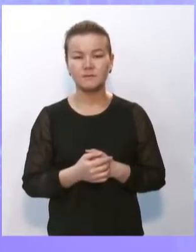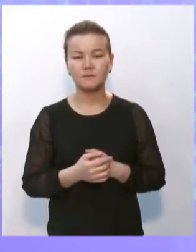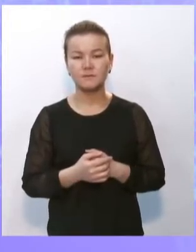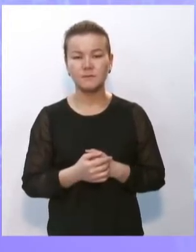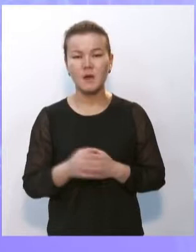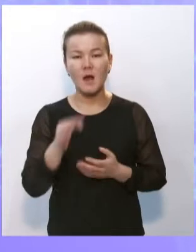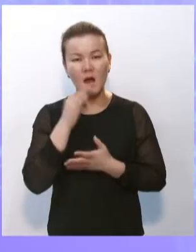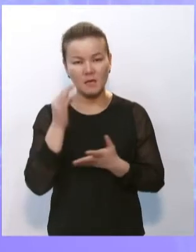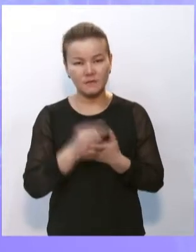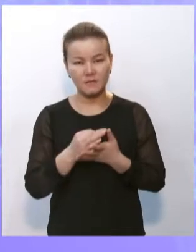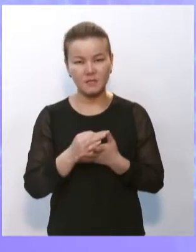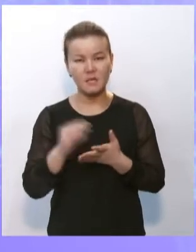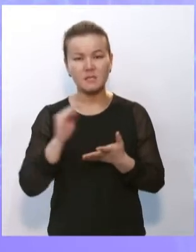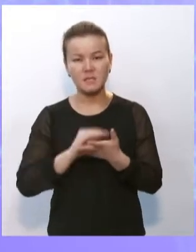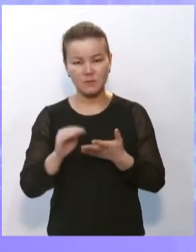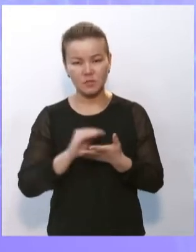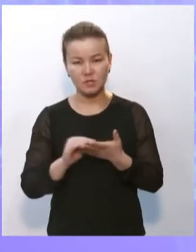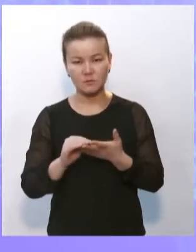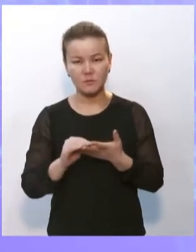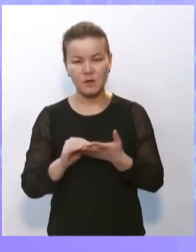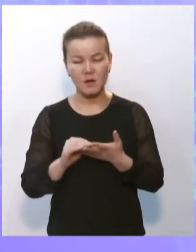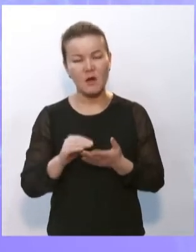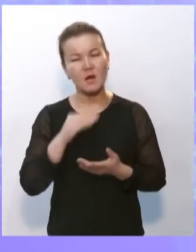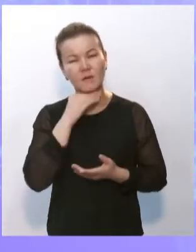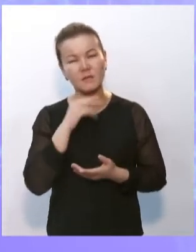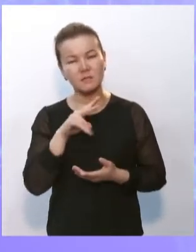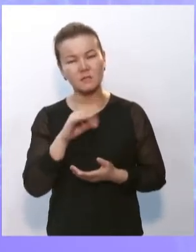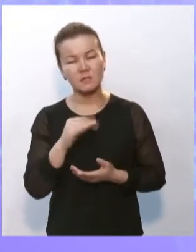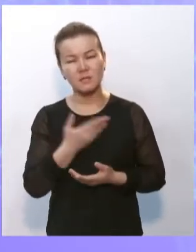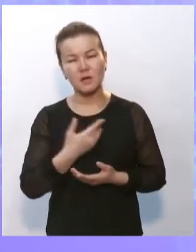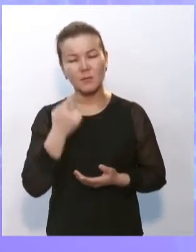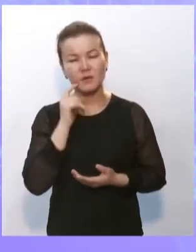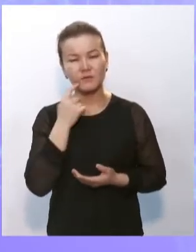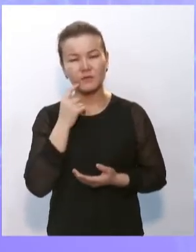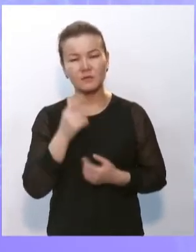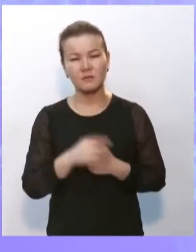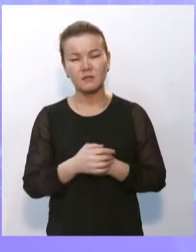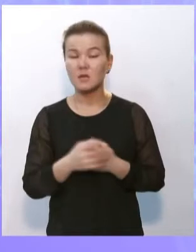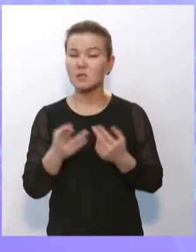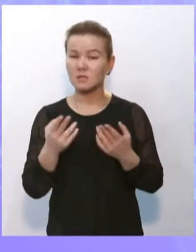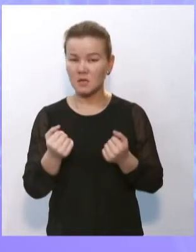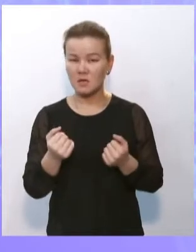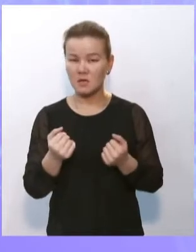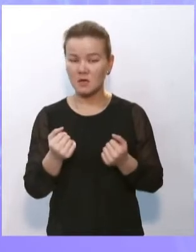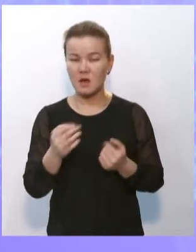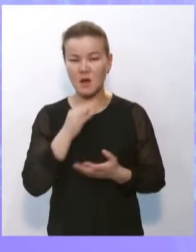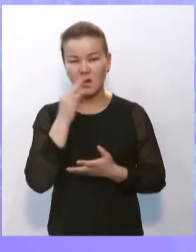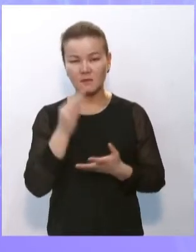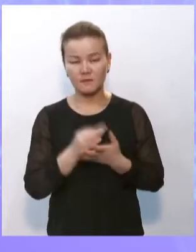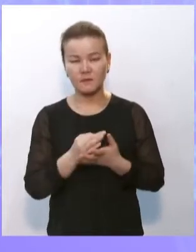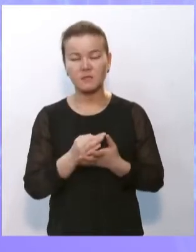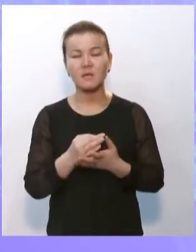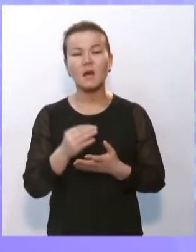ответ запишем хватит ли нам конфет да ответ